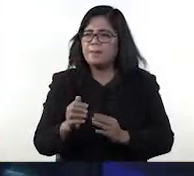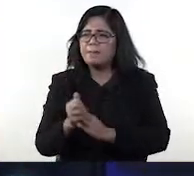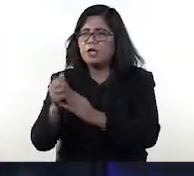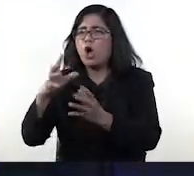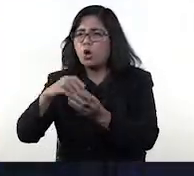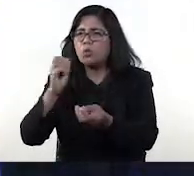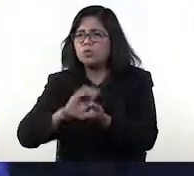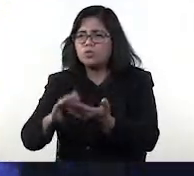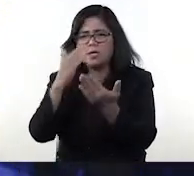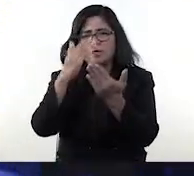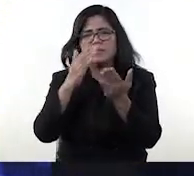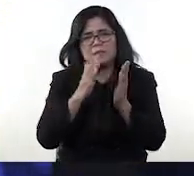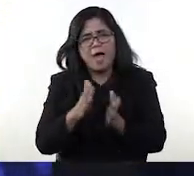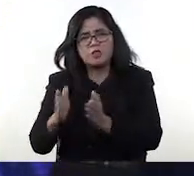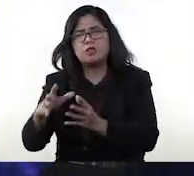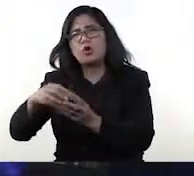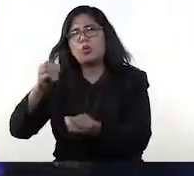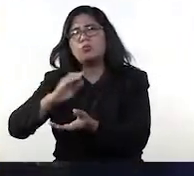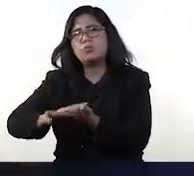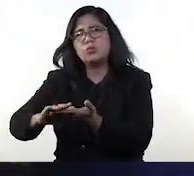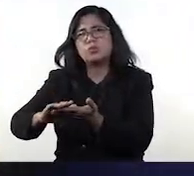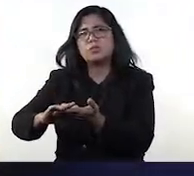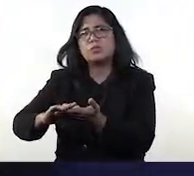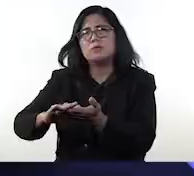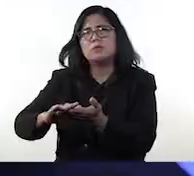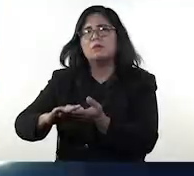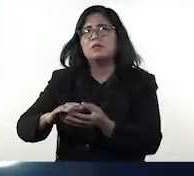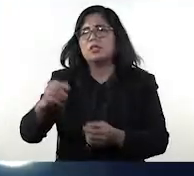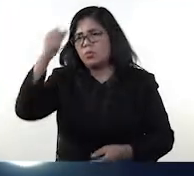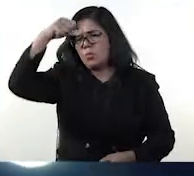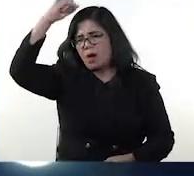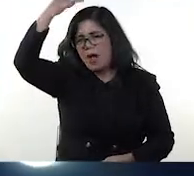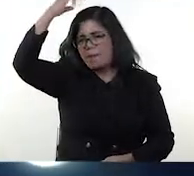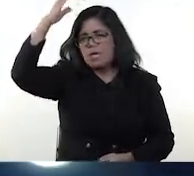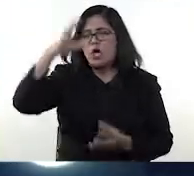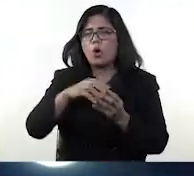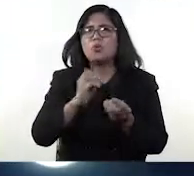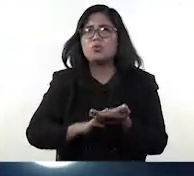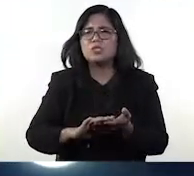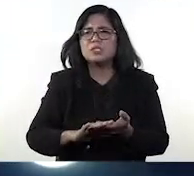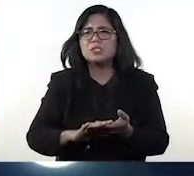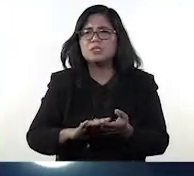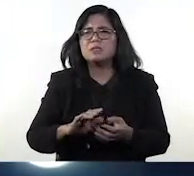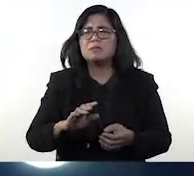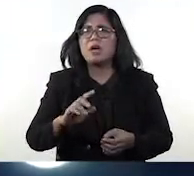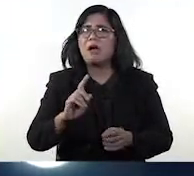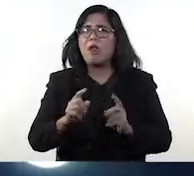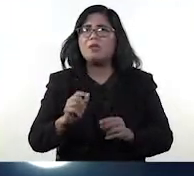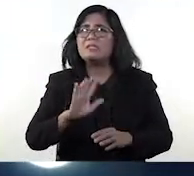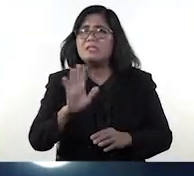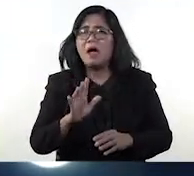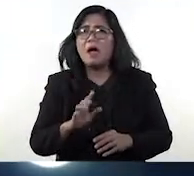Kudus kita tidak membiarkan diri diatur oleh Roh Kudus kita tidak membiarkan diurapi Roh Kudus kita jadi Kristen yang yatim